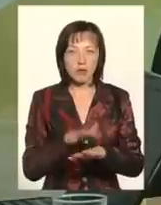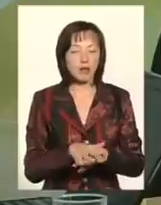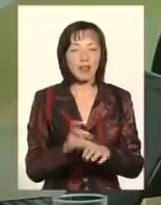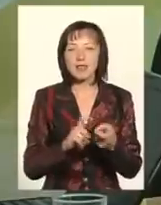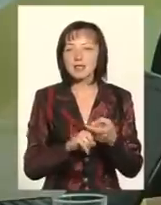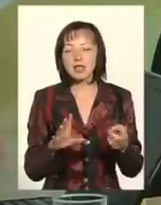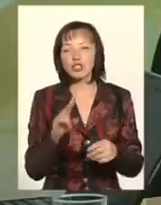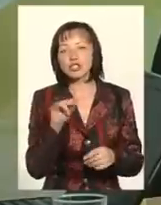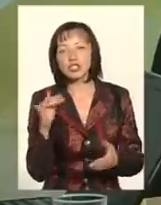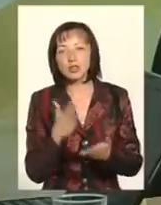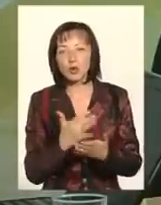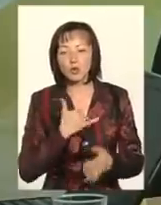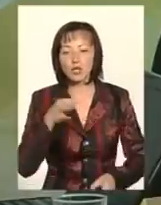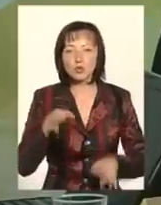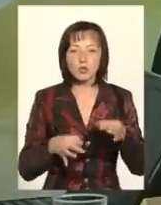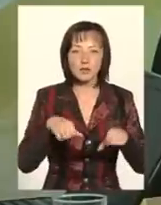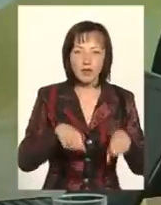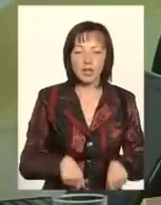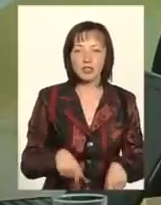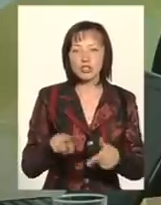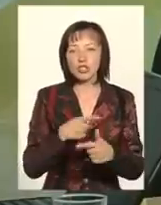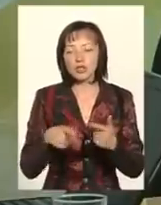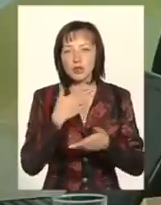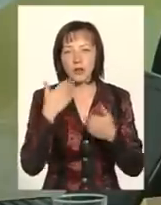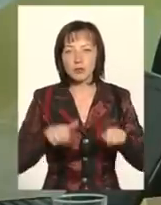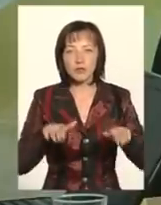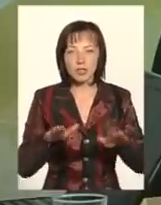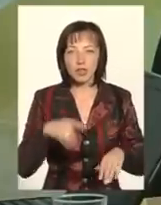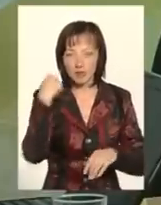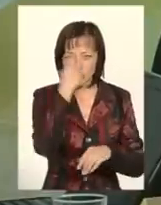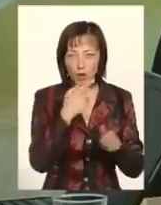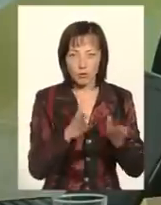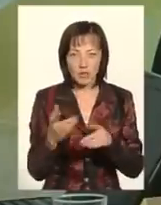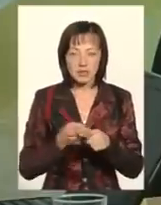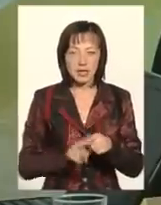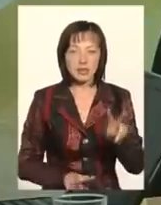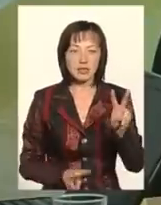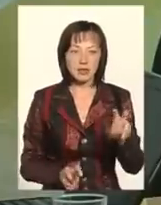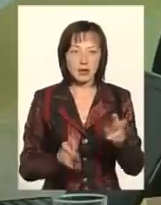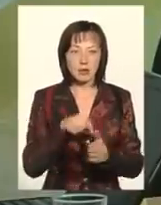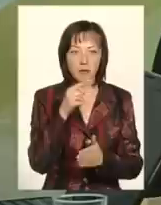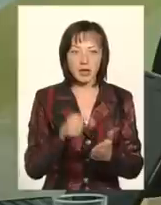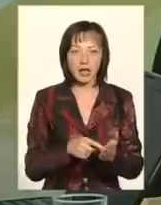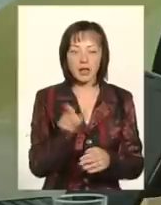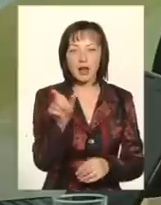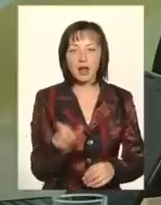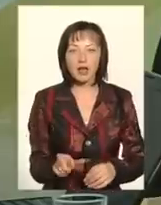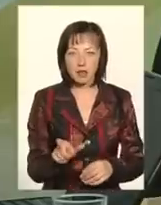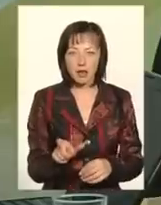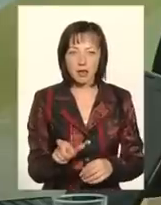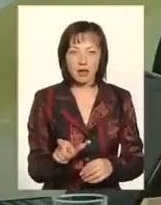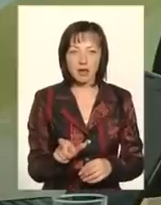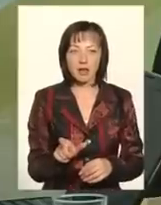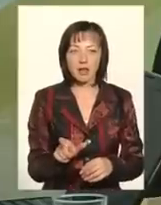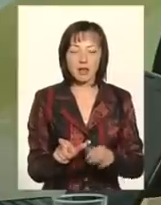від того чи є в нас суддівська Влада чи немає нас суддівської влади щоб вирішились ці питання в індивідуальному порядку це називається питання клієнта клієнта